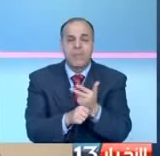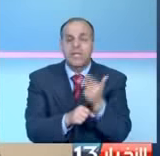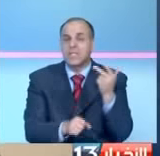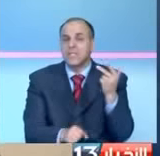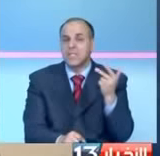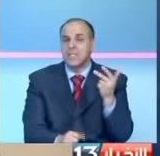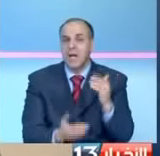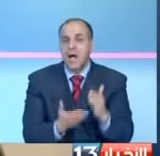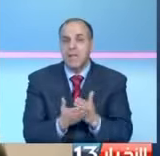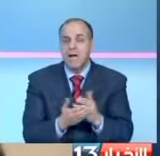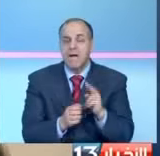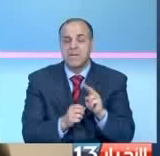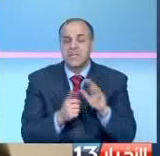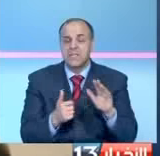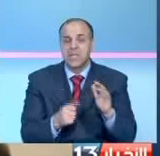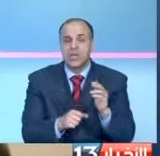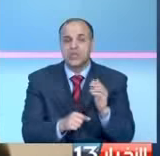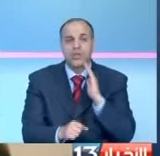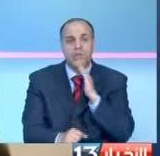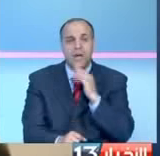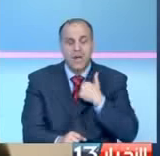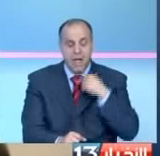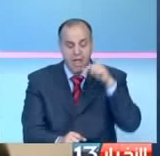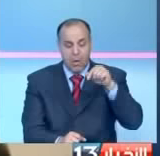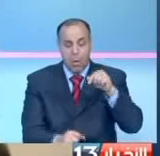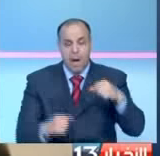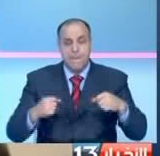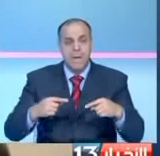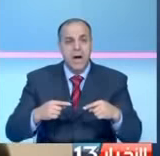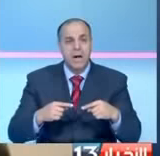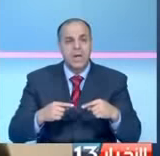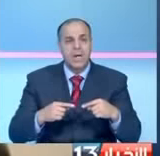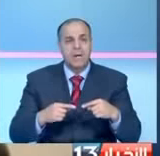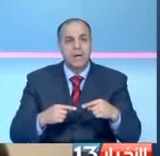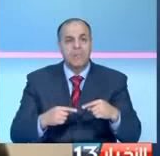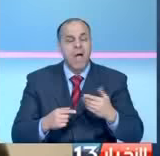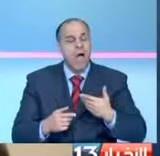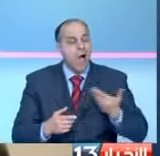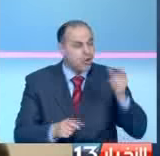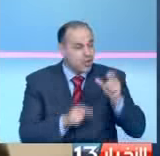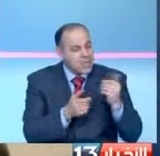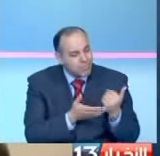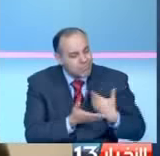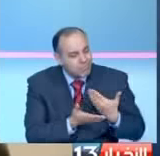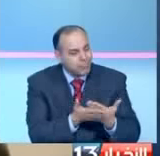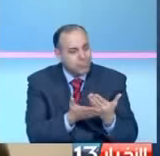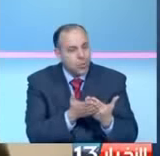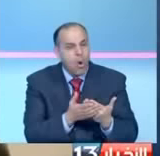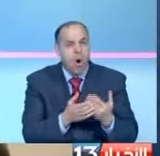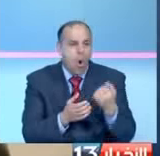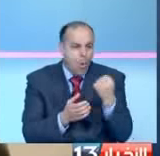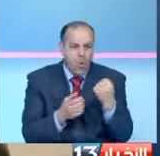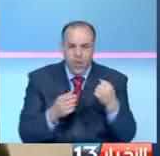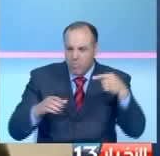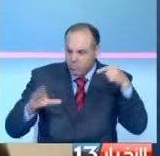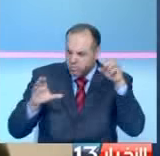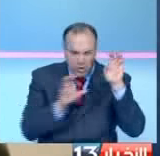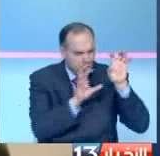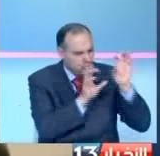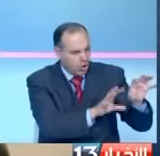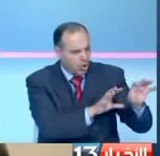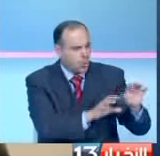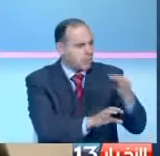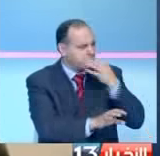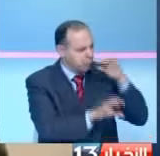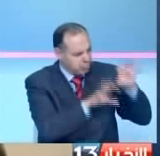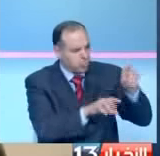سنين ومهيل 26 جانفي، ولذا أصبحت معركة بين قوة الخير وقوة الشر وقوة الظلم